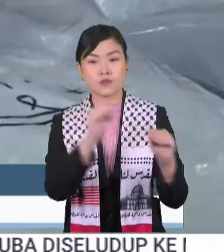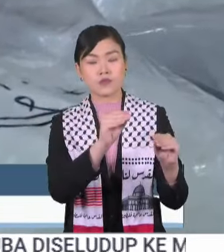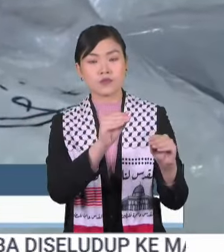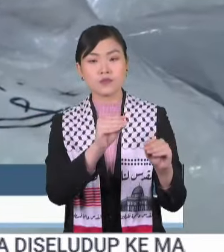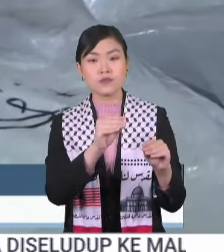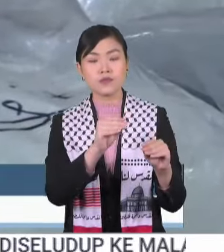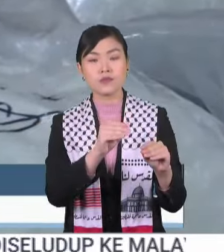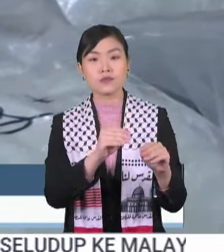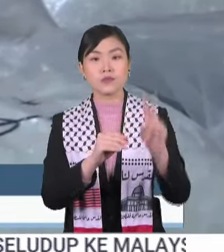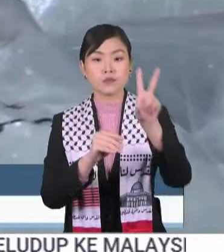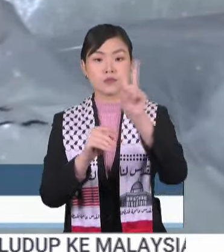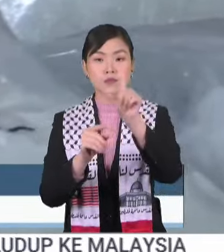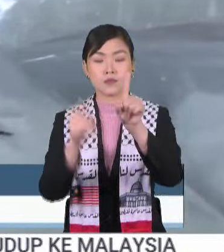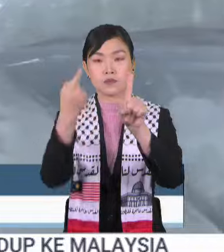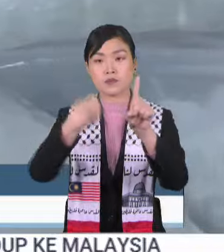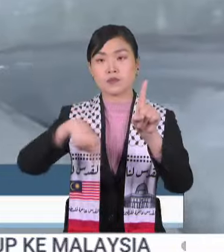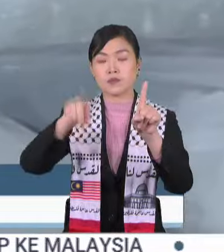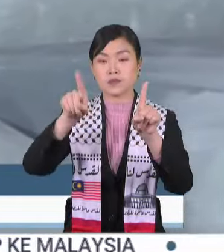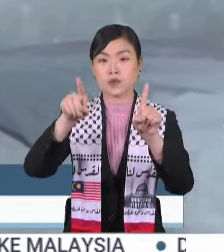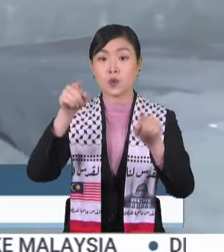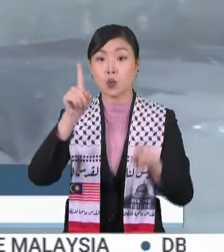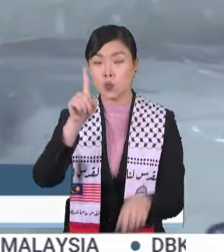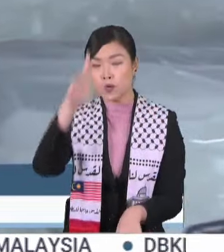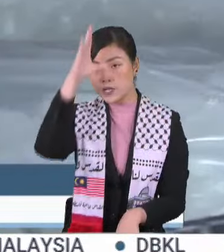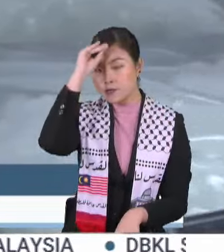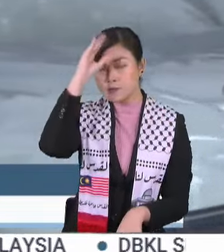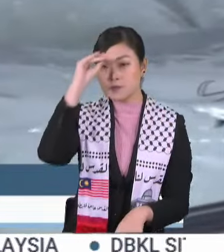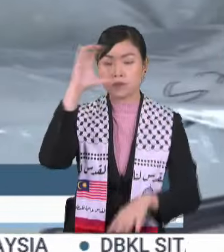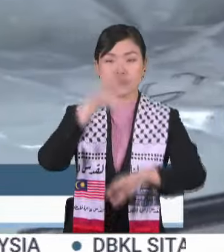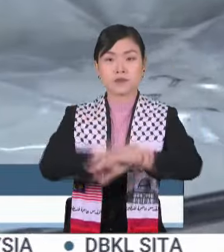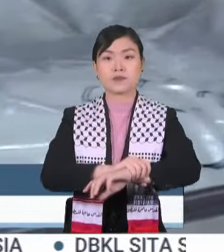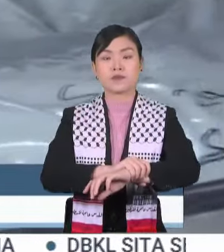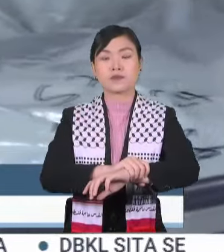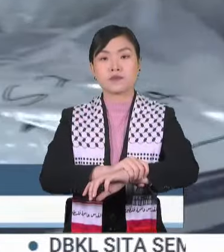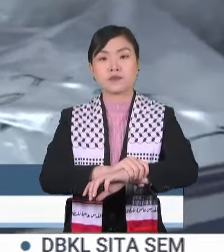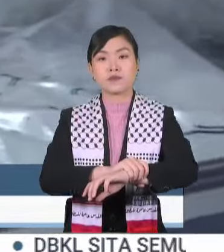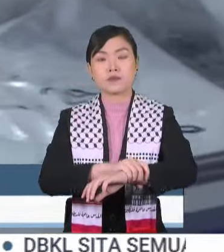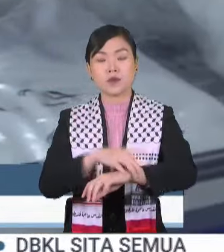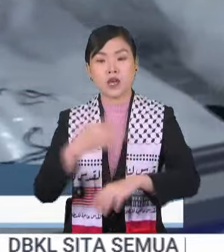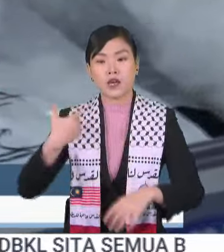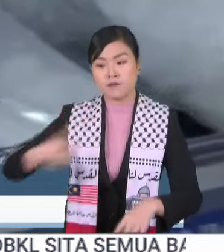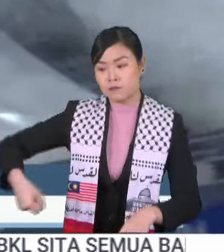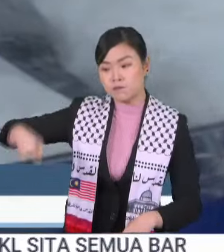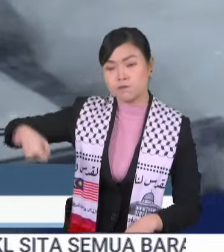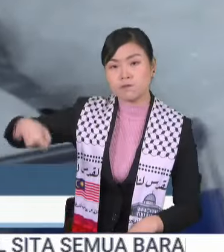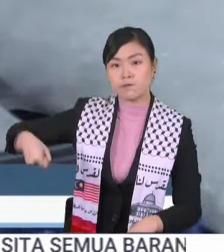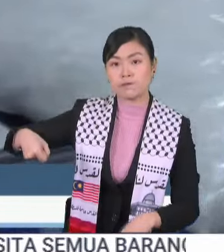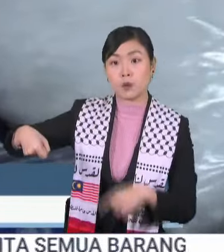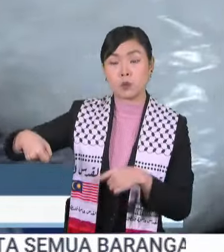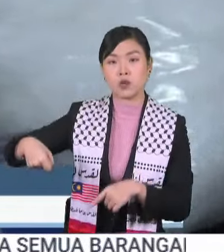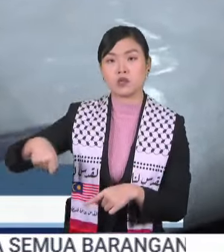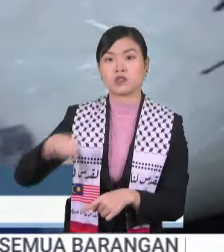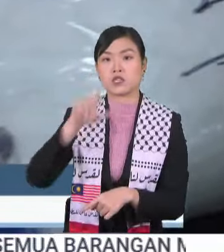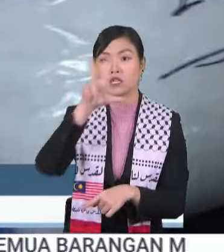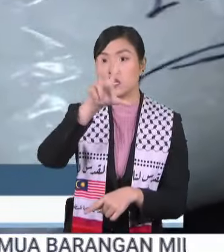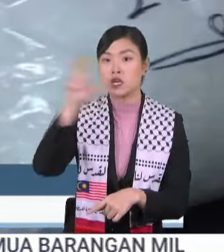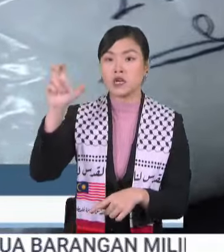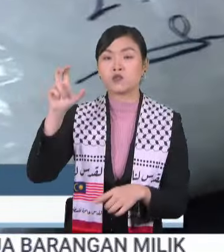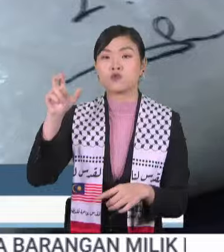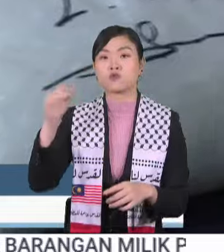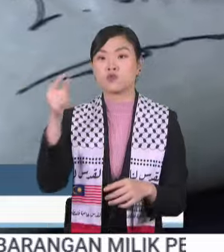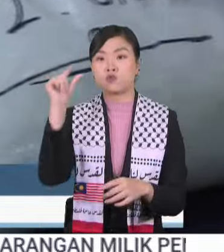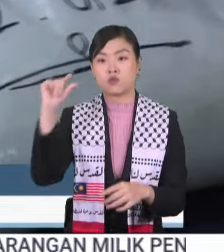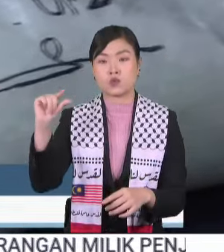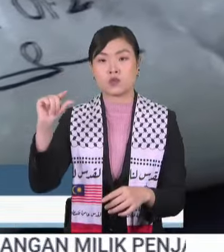Miri pada 21 Januari lepas seorang lelaki ditangkap bersama sebuah bagasi mengandungi 8300 gram dadah di